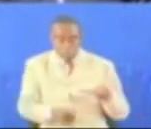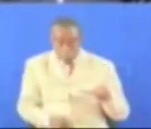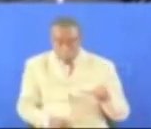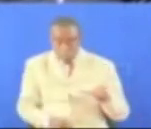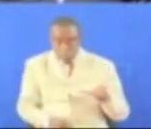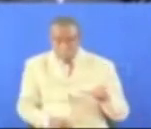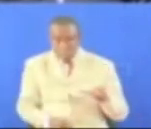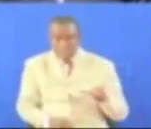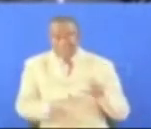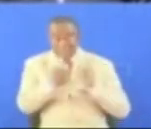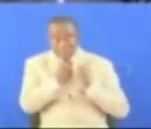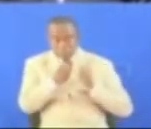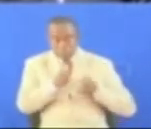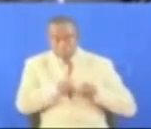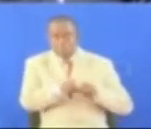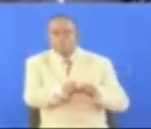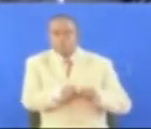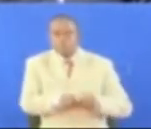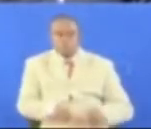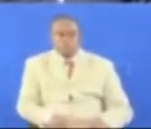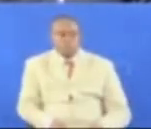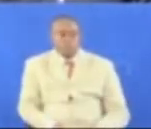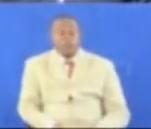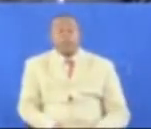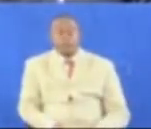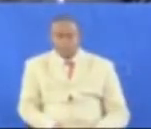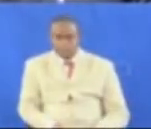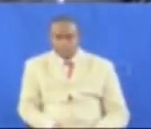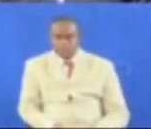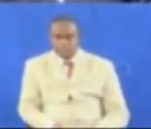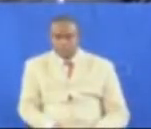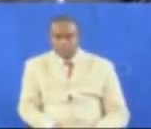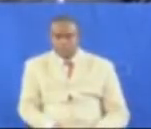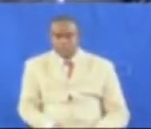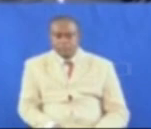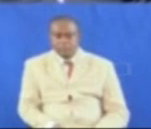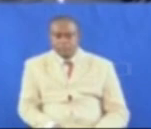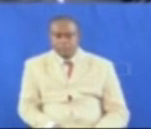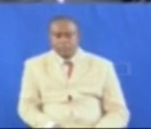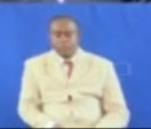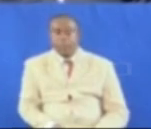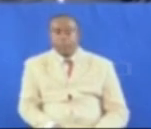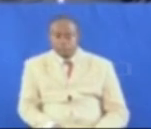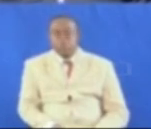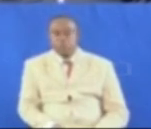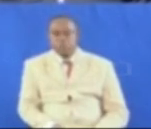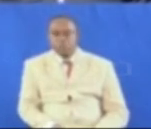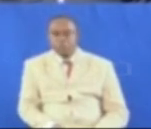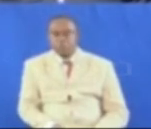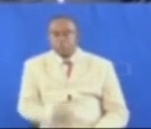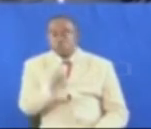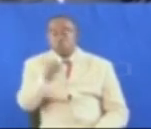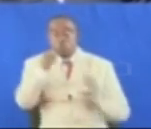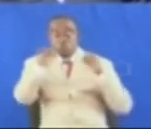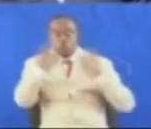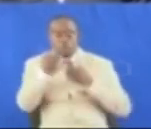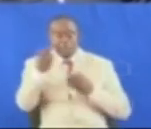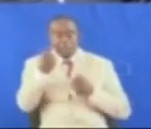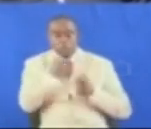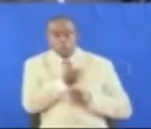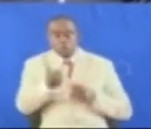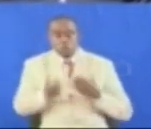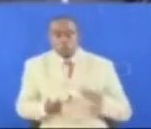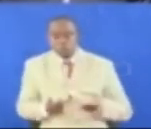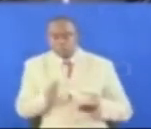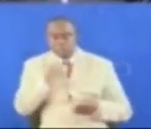hili, twende kwa pamoja. Ukisimama hapa weka kidogo mbwembwe, haiwezekani. Ubunge wetu hauna maana kama watoto wetu hawatakuwepo